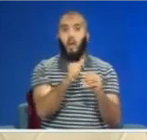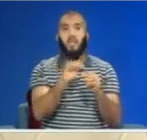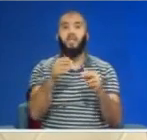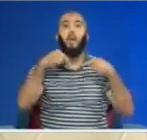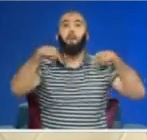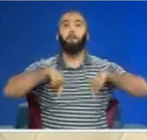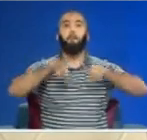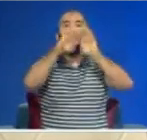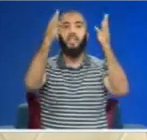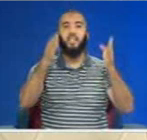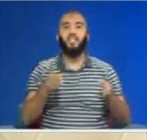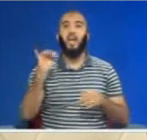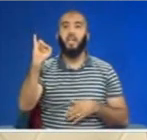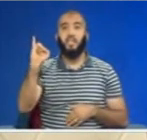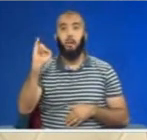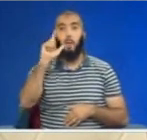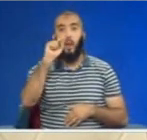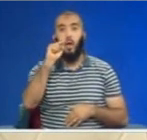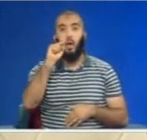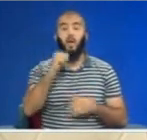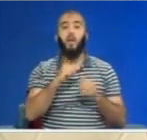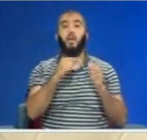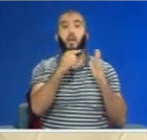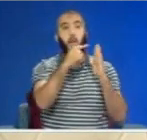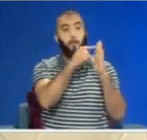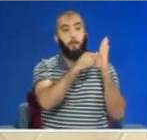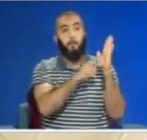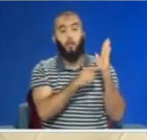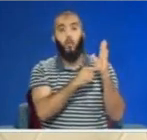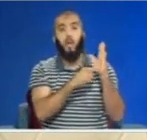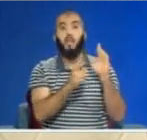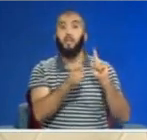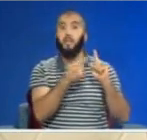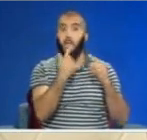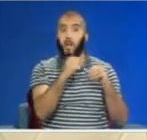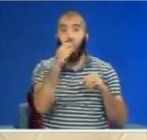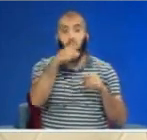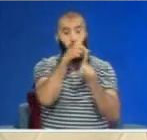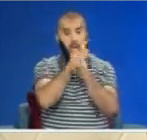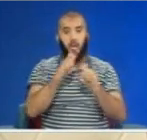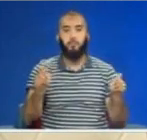الدينية والأقاف، ولها رزنامة، وهذه الرزنامة تحترم